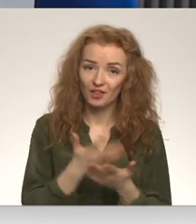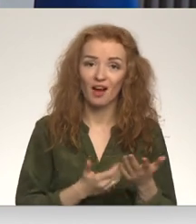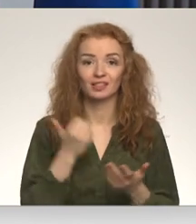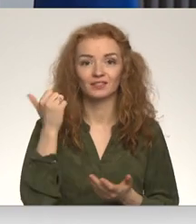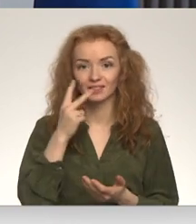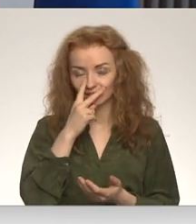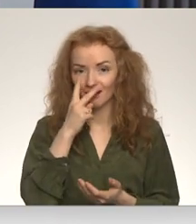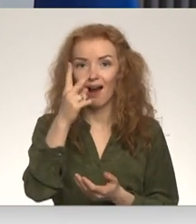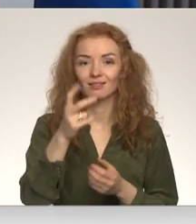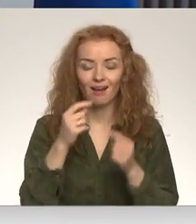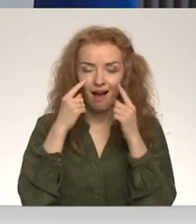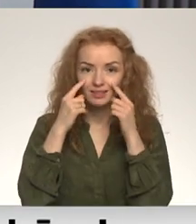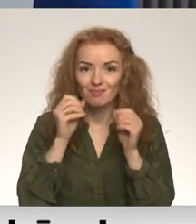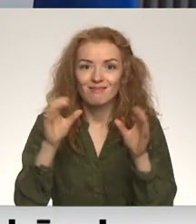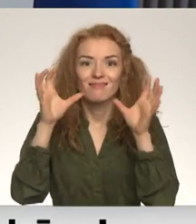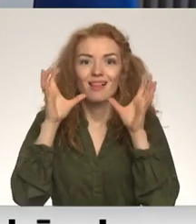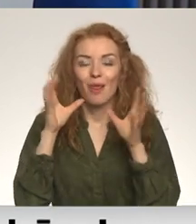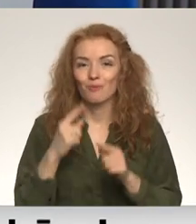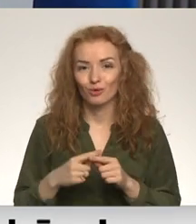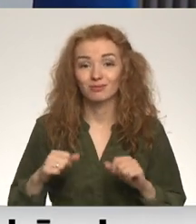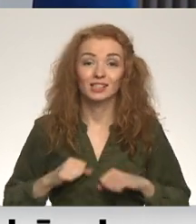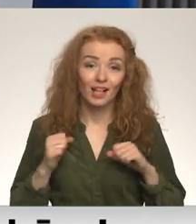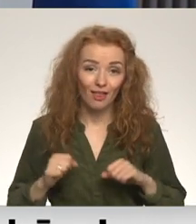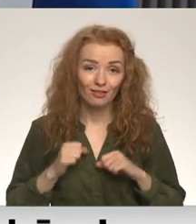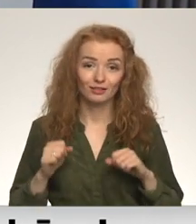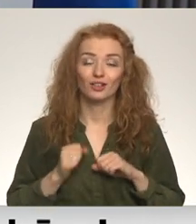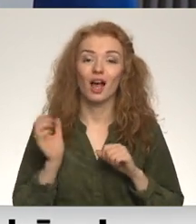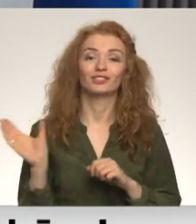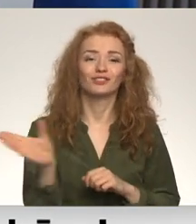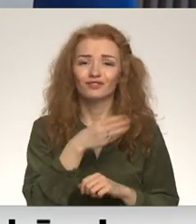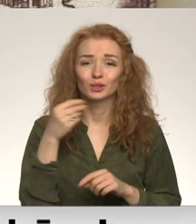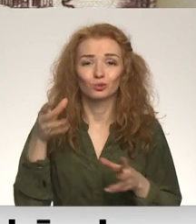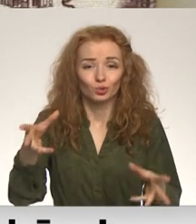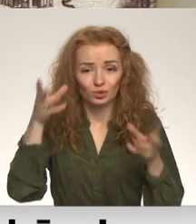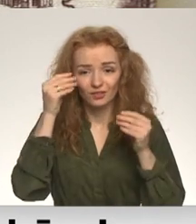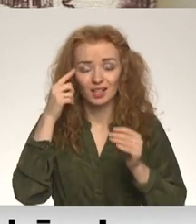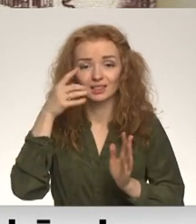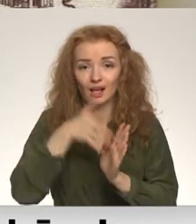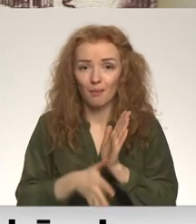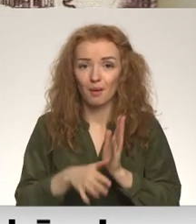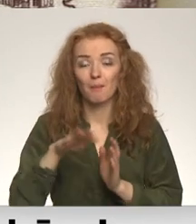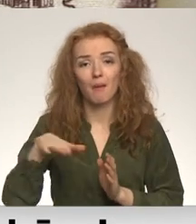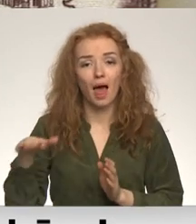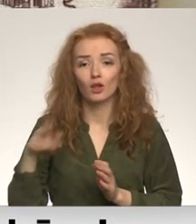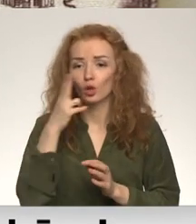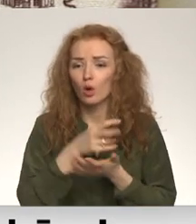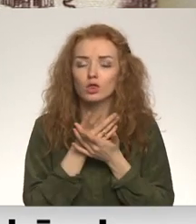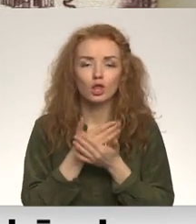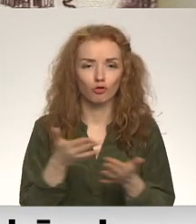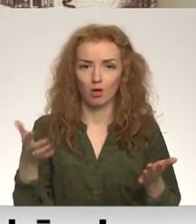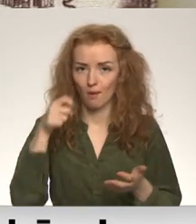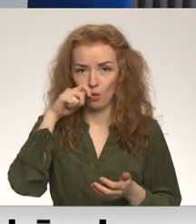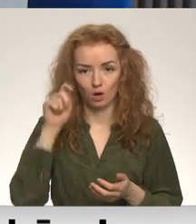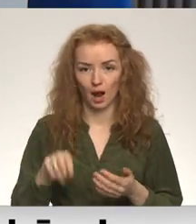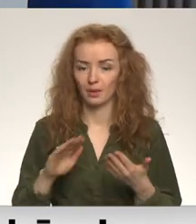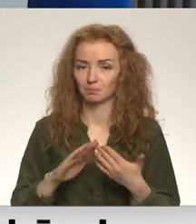skatās tādām lielām acīm un cenšas visu saprast. Bērni ir no dažādām Ukrainas